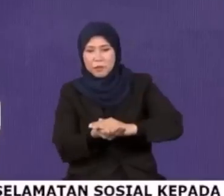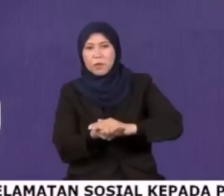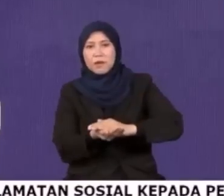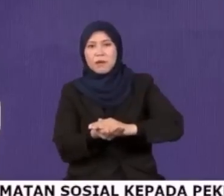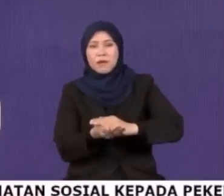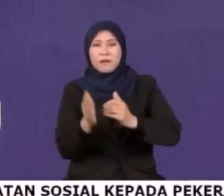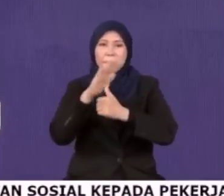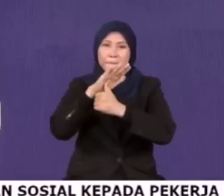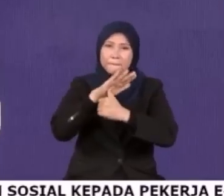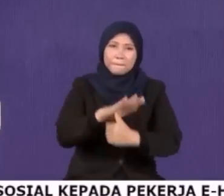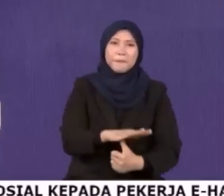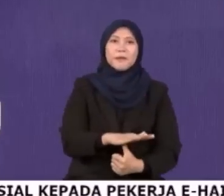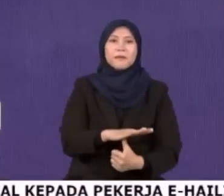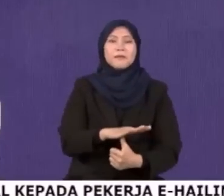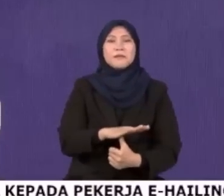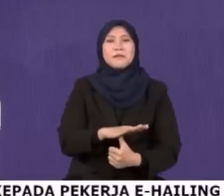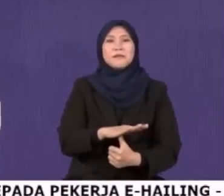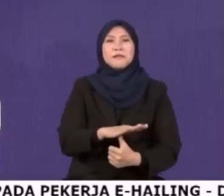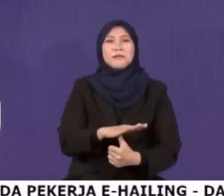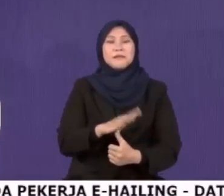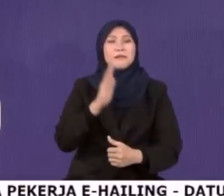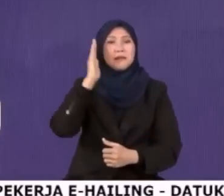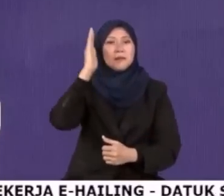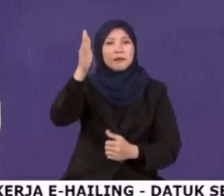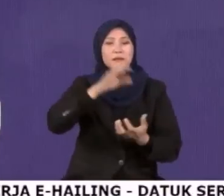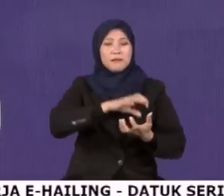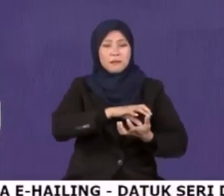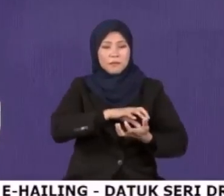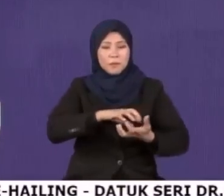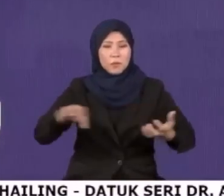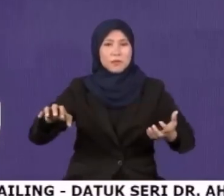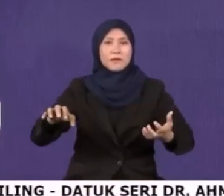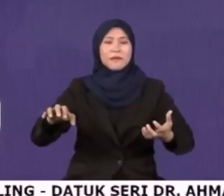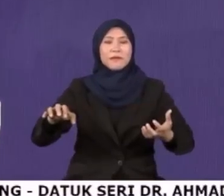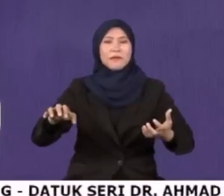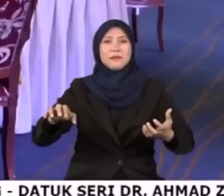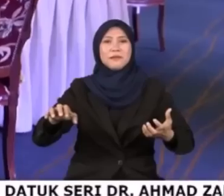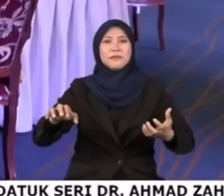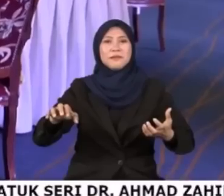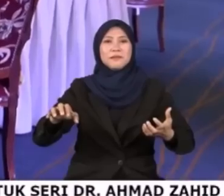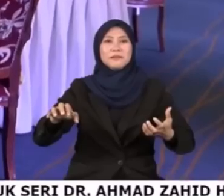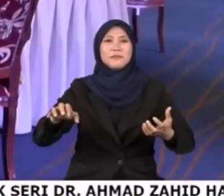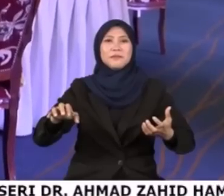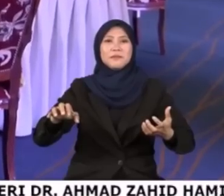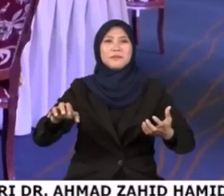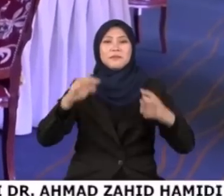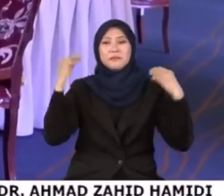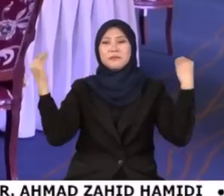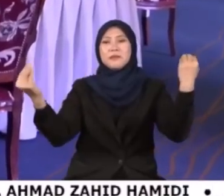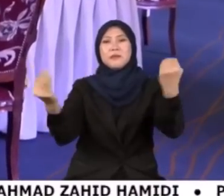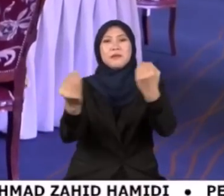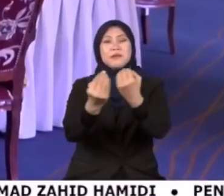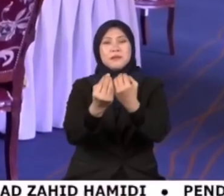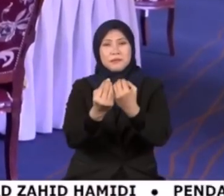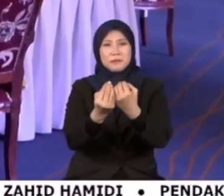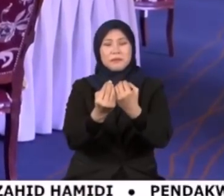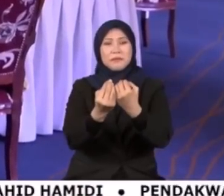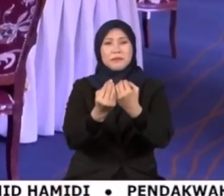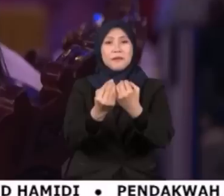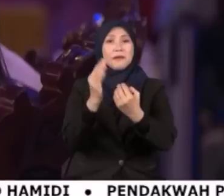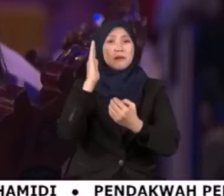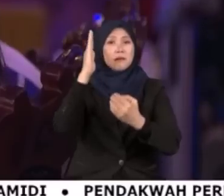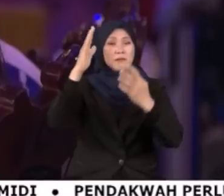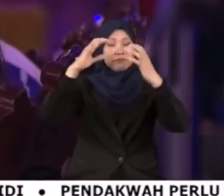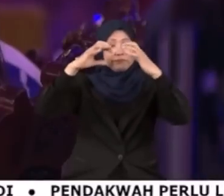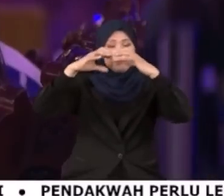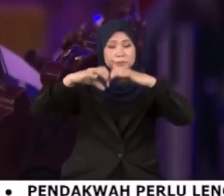penindasan yang akan merusakkan sendi masyarakat dan merobohkan